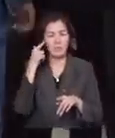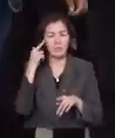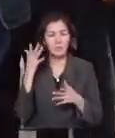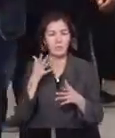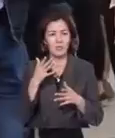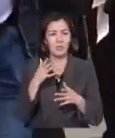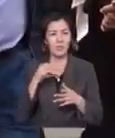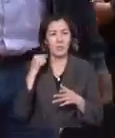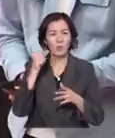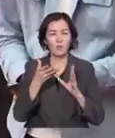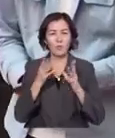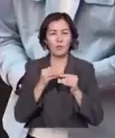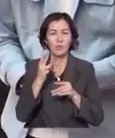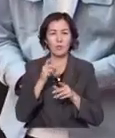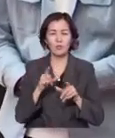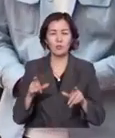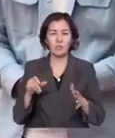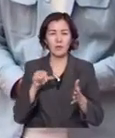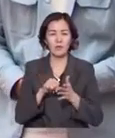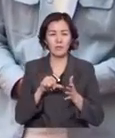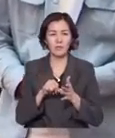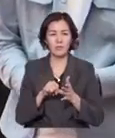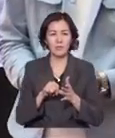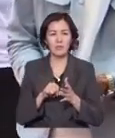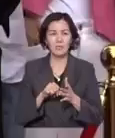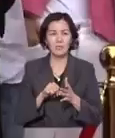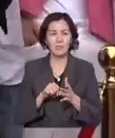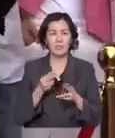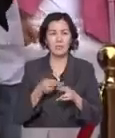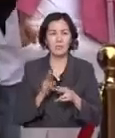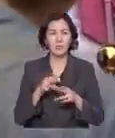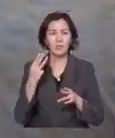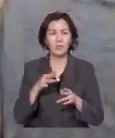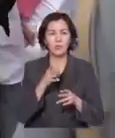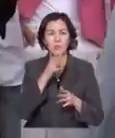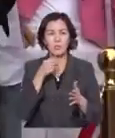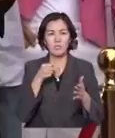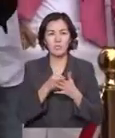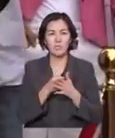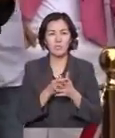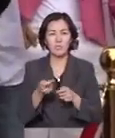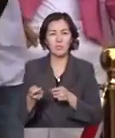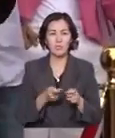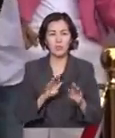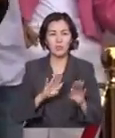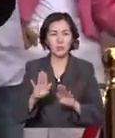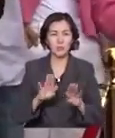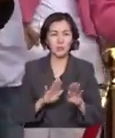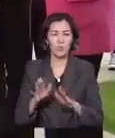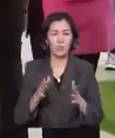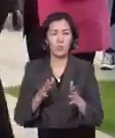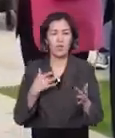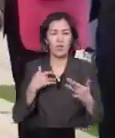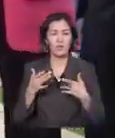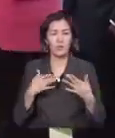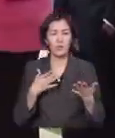және Өзбекстаннан жиналған 200-ге тарта өнер иесі бас қосты. Мұнда 35 жасқа дейінгі режиссерлар мен драматургтар, актерлар